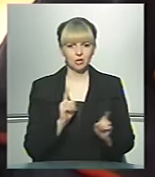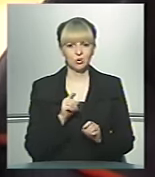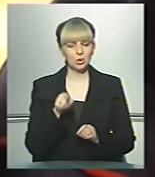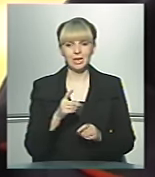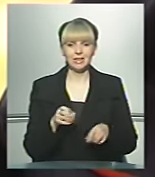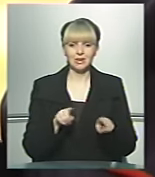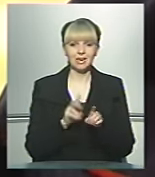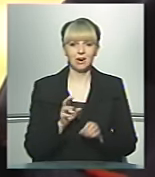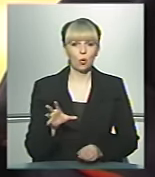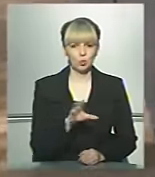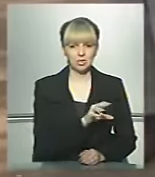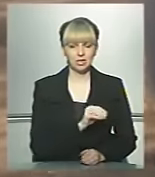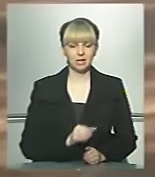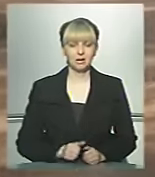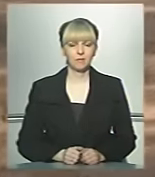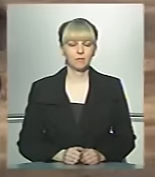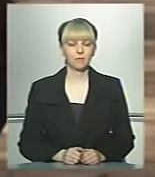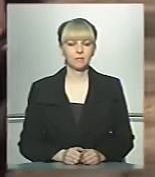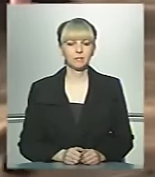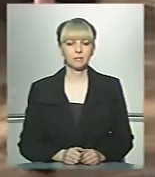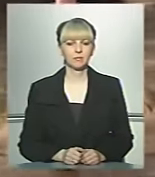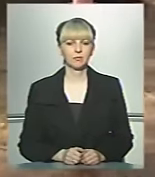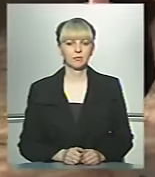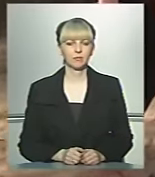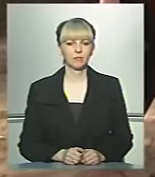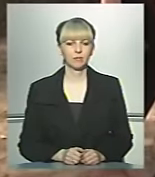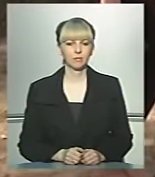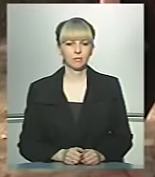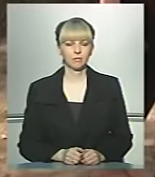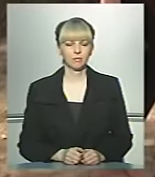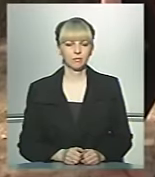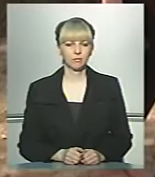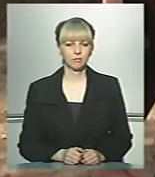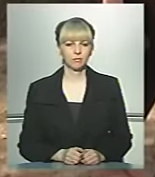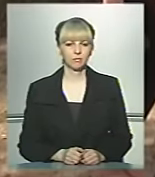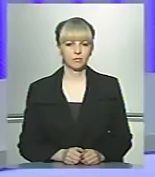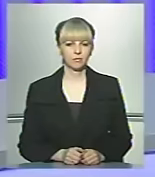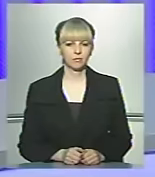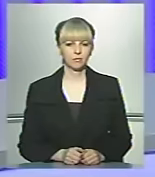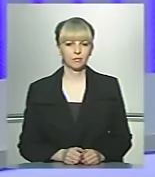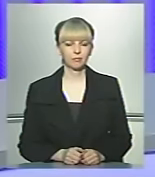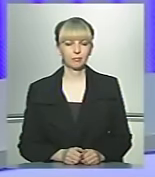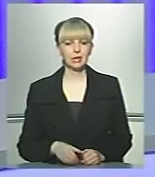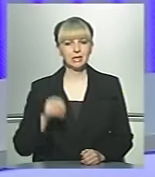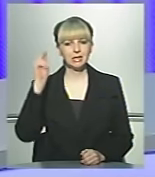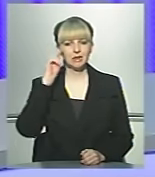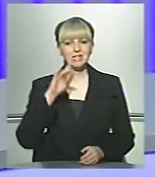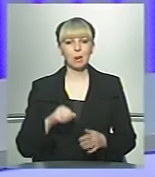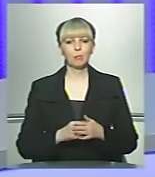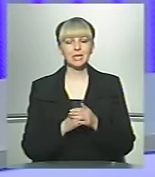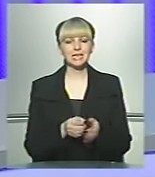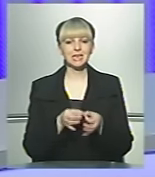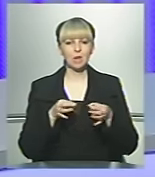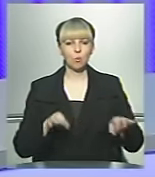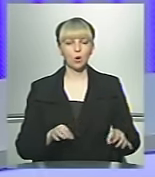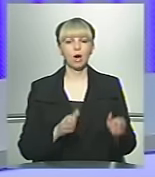не такий, як усі. Кристина Карвацька, Іван Чижик, телеканал «Буковина». Навчатися за принципами